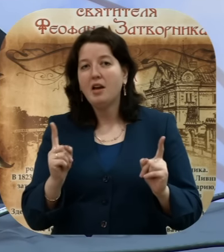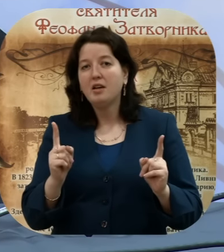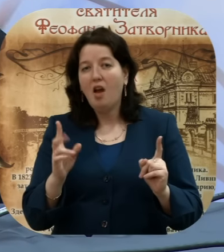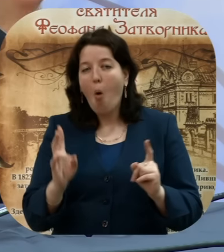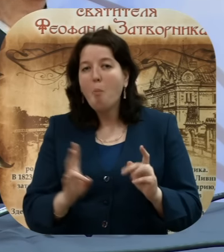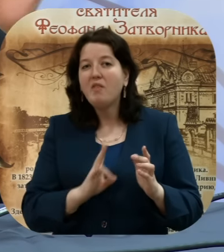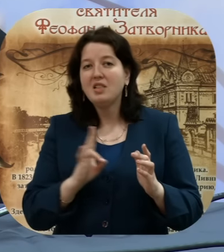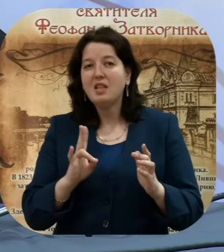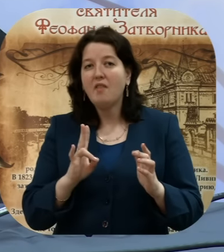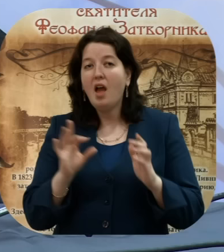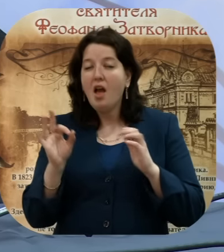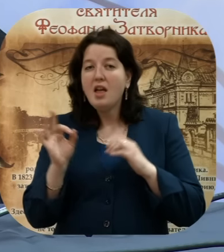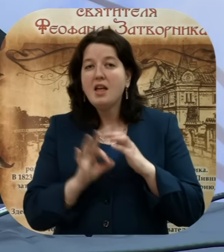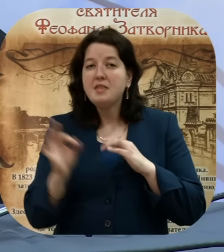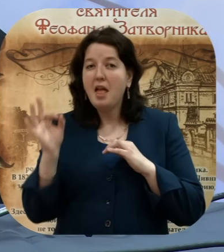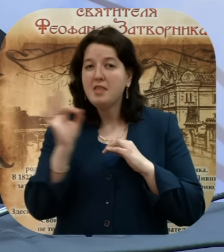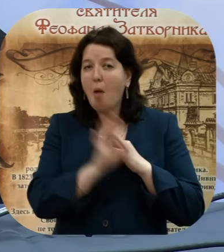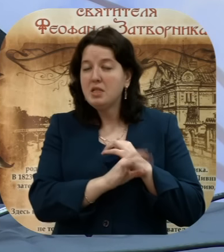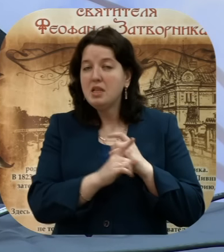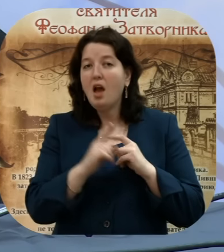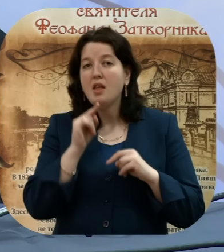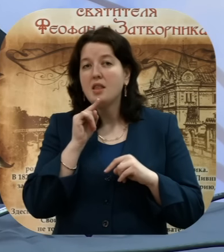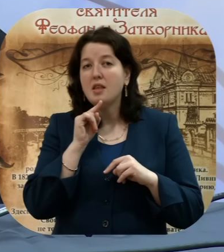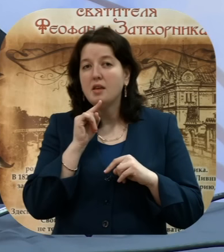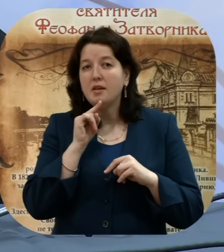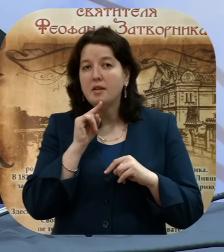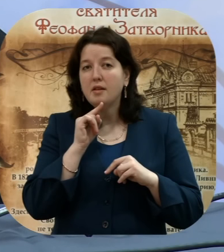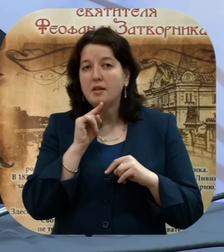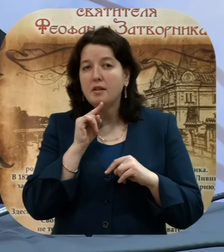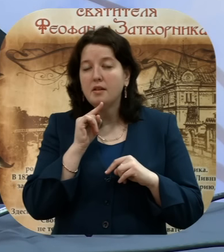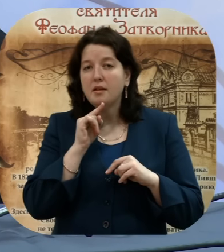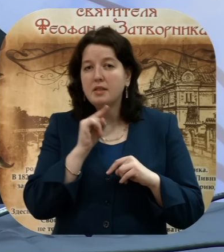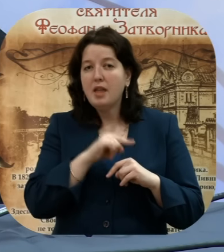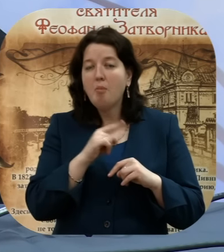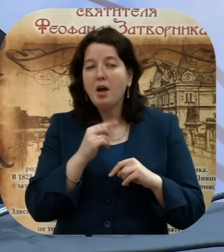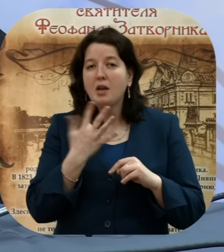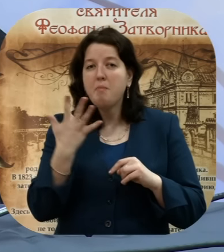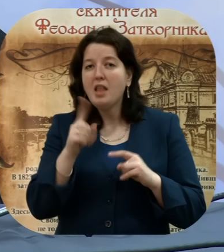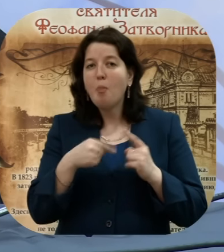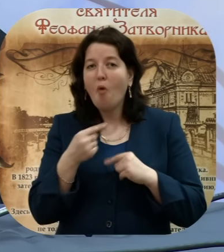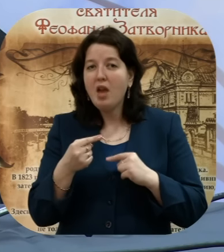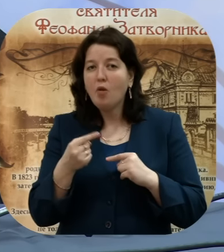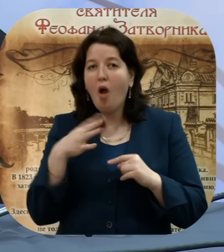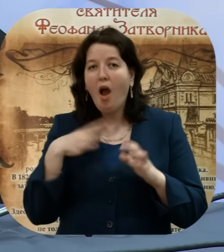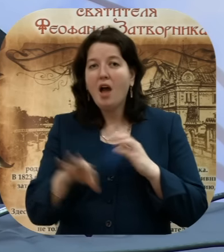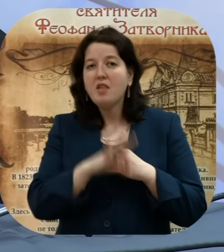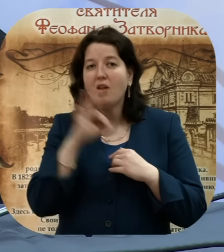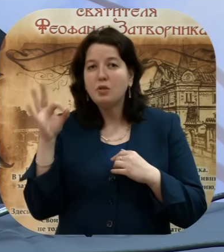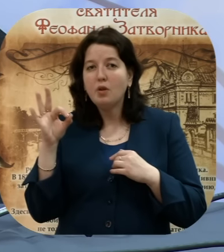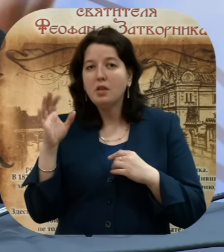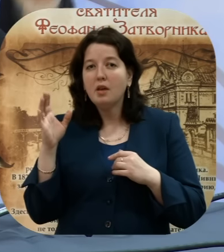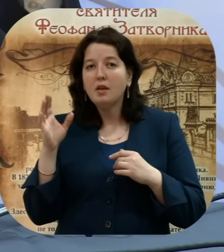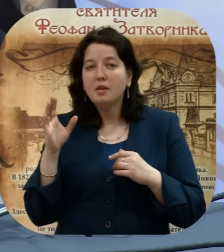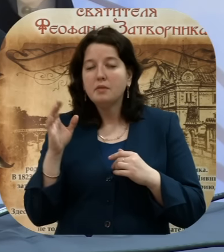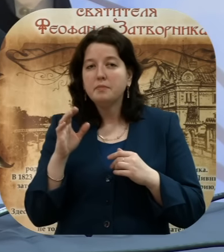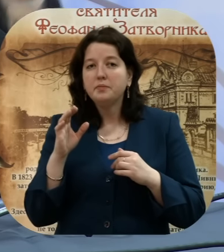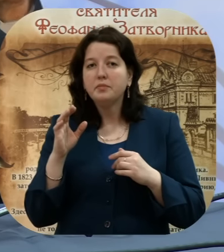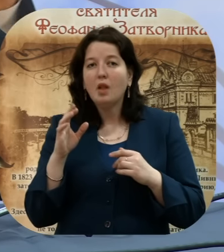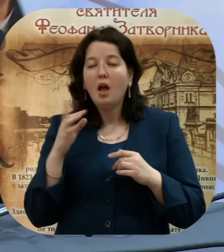православии. На Западе, там уже к V веку. А на Востоке только к IX веку, когда, так